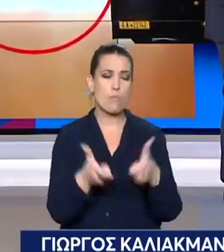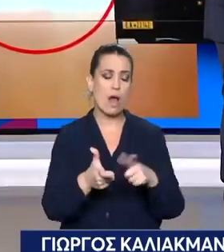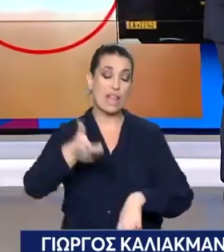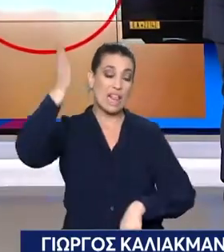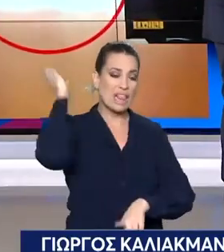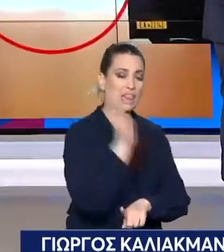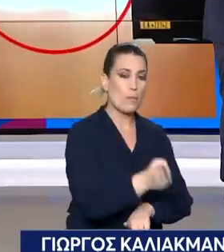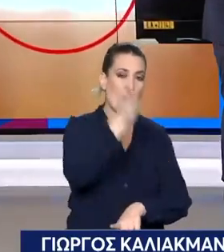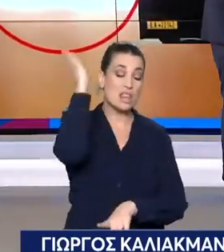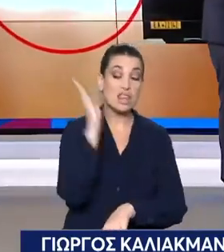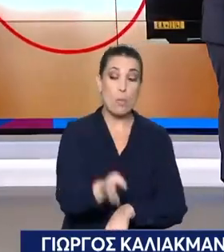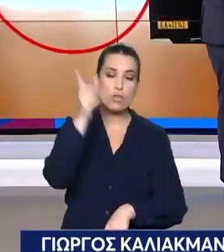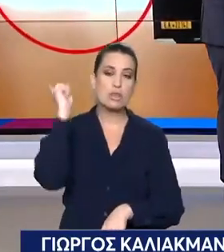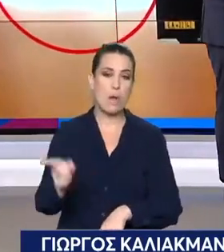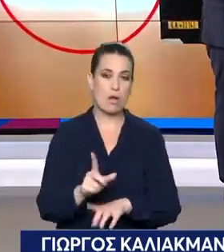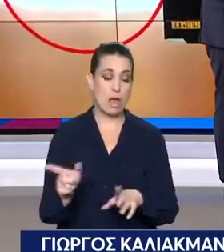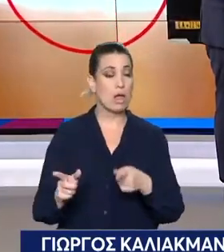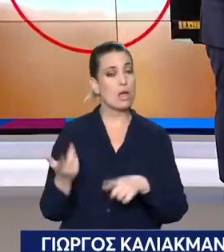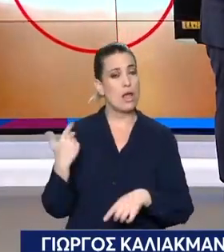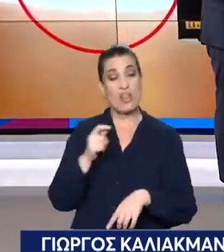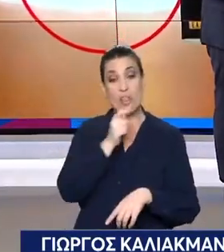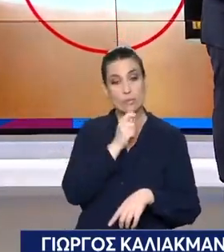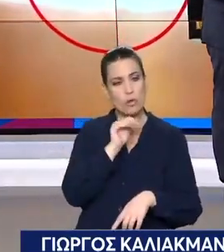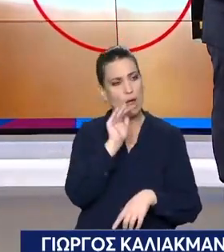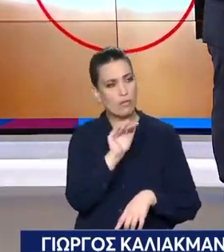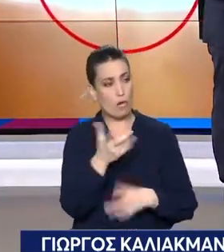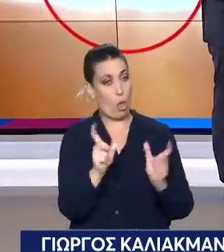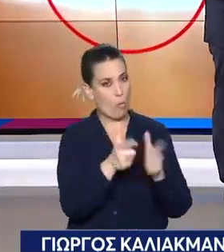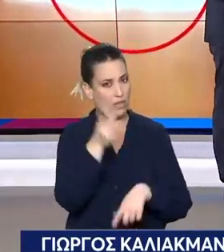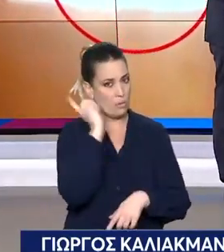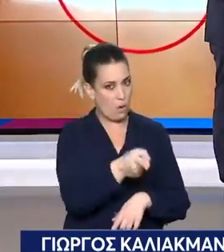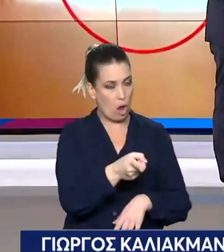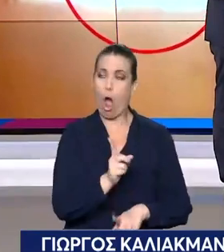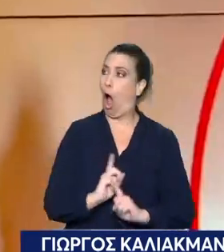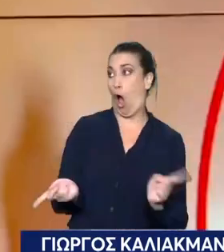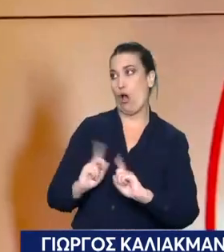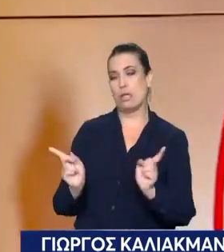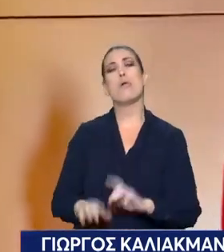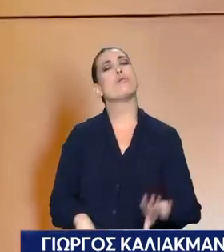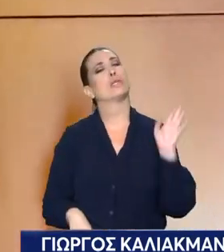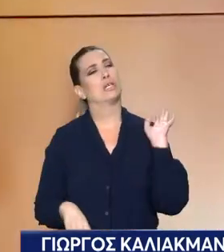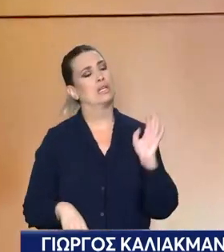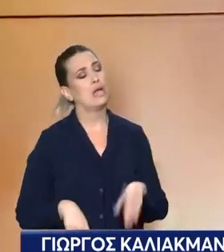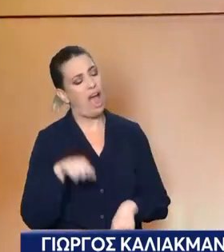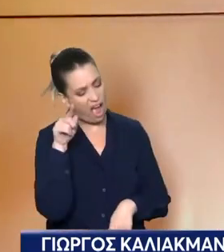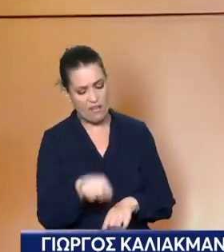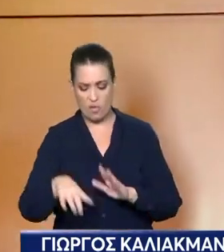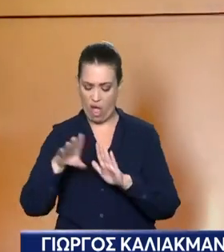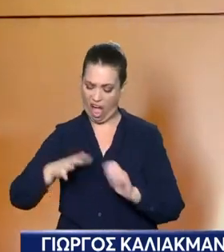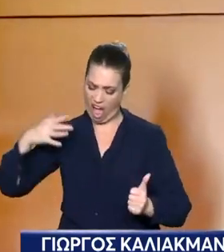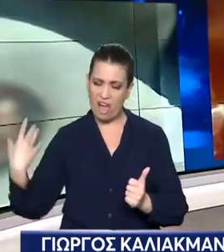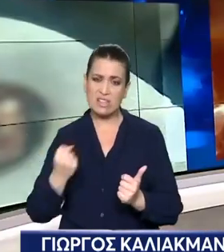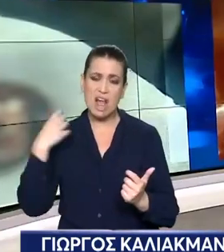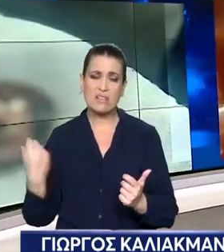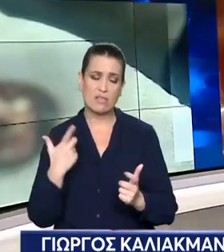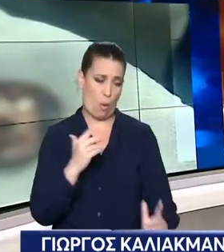δημοσιογράφος σήμερα το πρωί, μα να αποκλειστούν οι ομάδες. Τι λέτε? Άρα προτιμάμε να θρηνούμε θύματα, πολίτες,